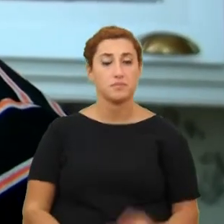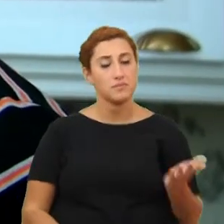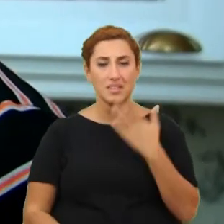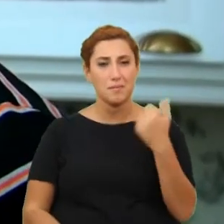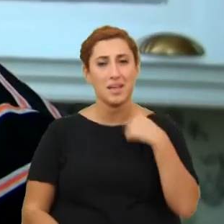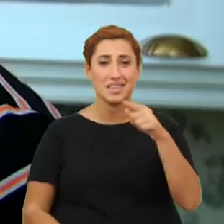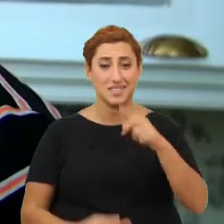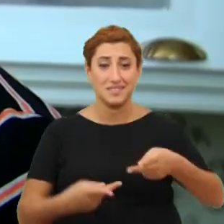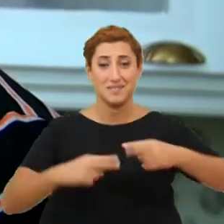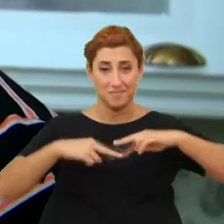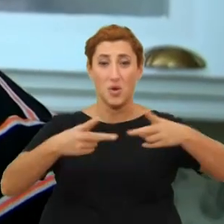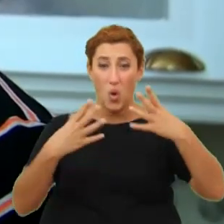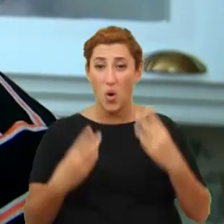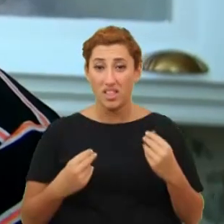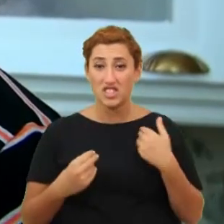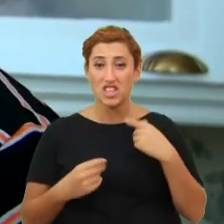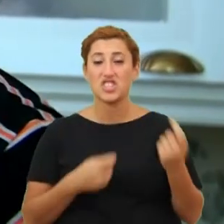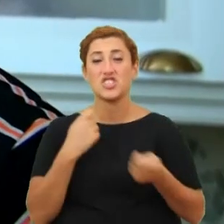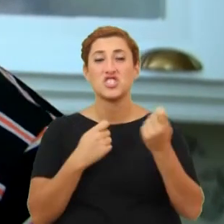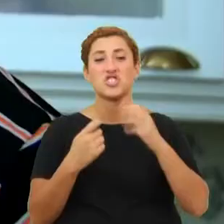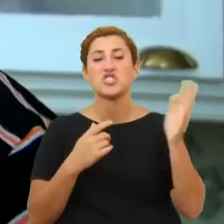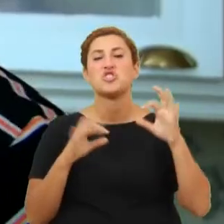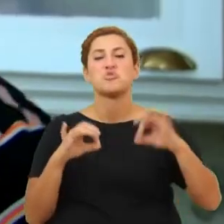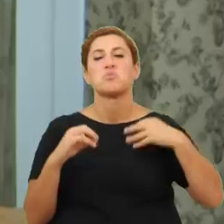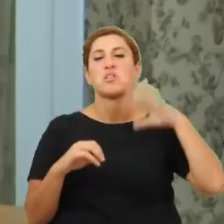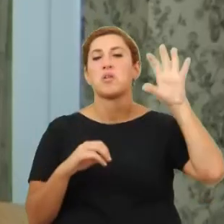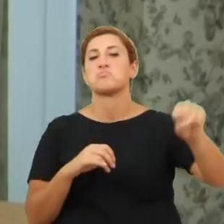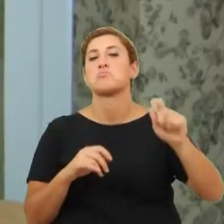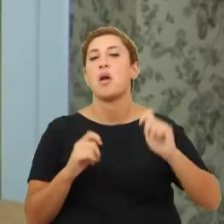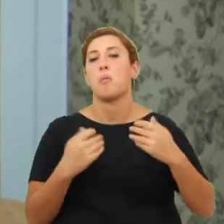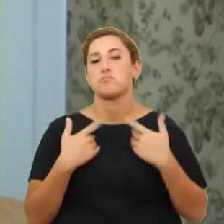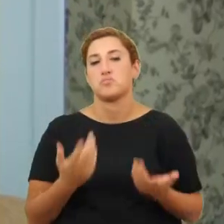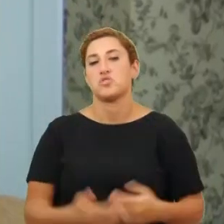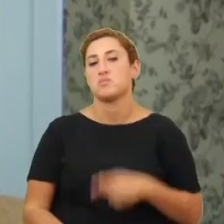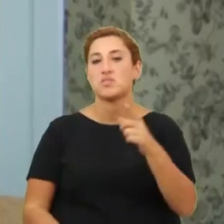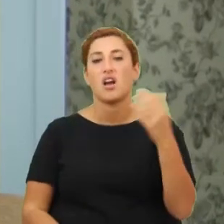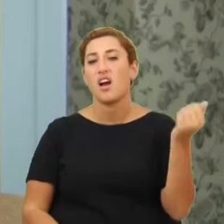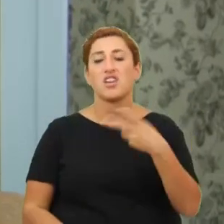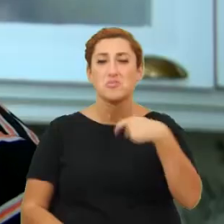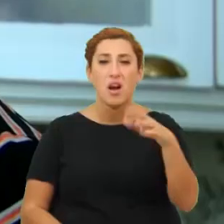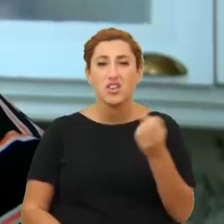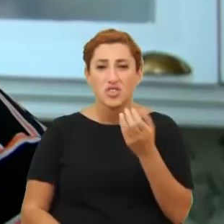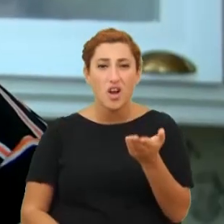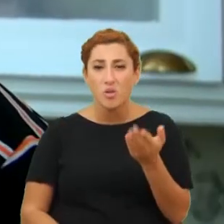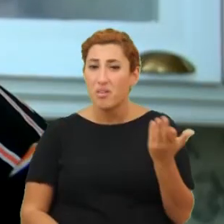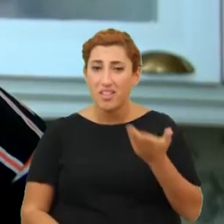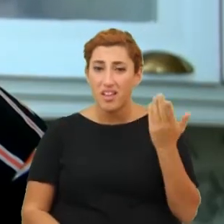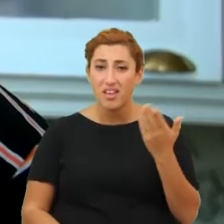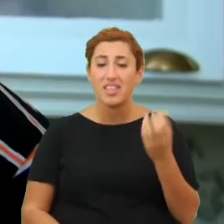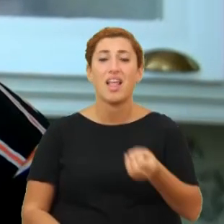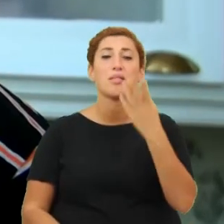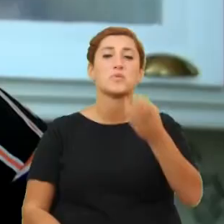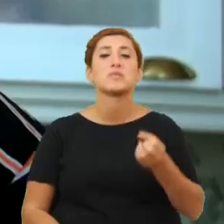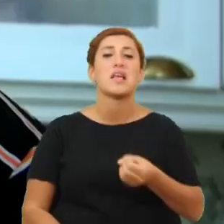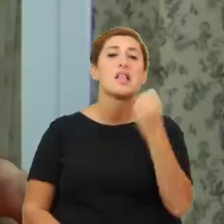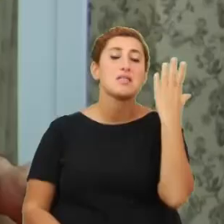Ben seni yerinde olacağım ki şirket şimdiden ele geçirmişti. Sen kaç kuruş maaş alıyorsun ki? Ha? Yetmez